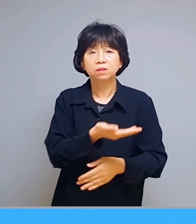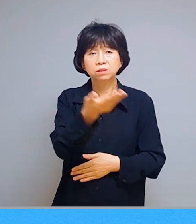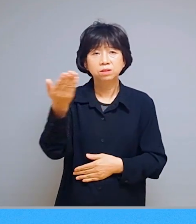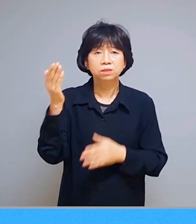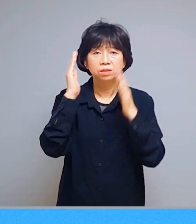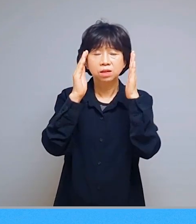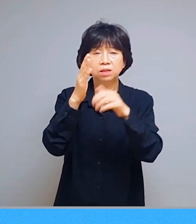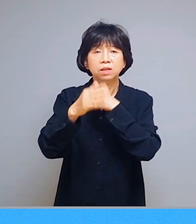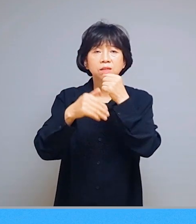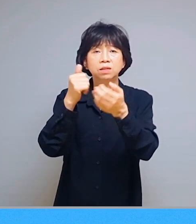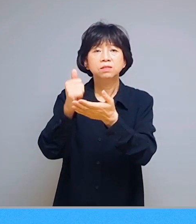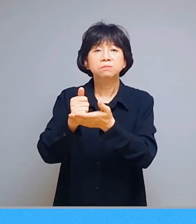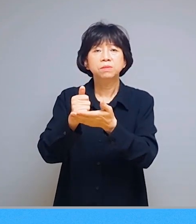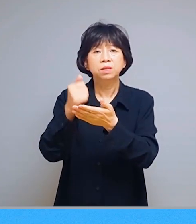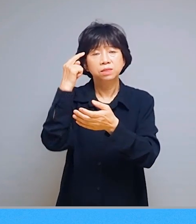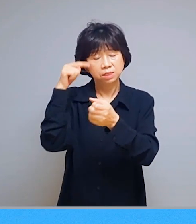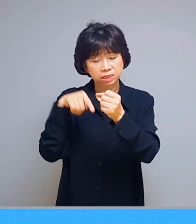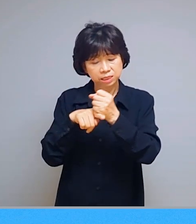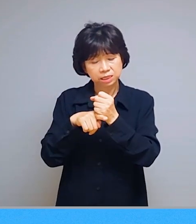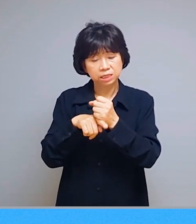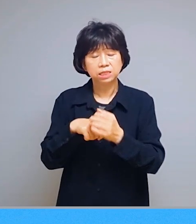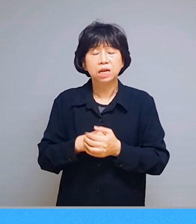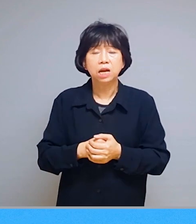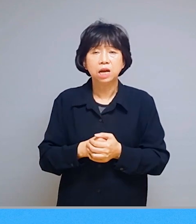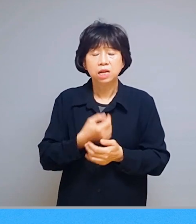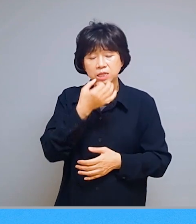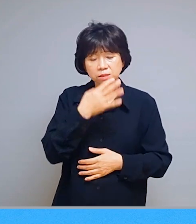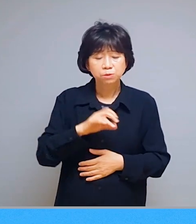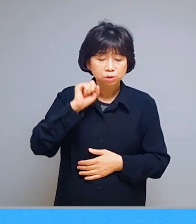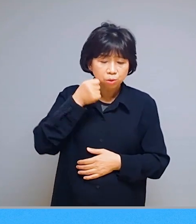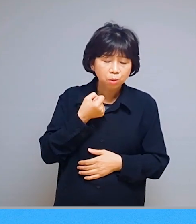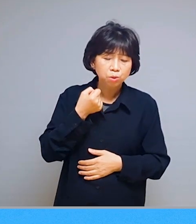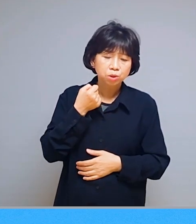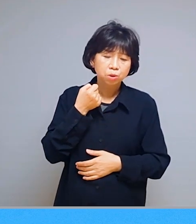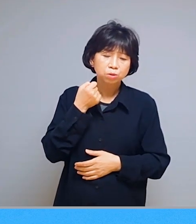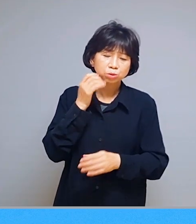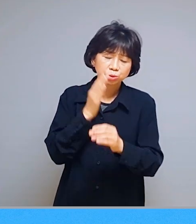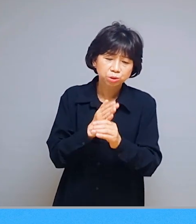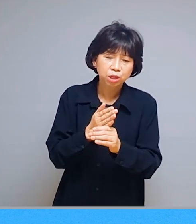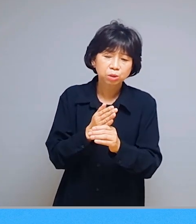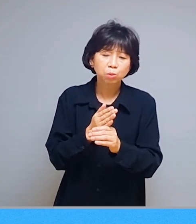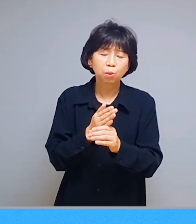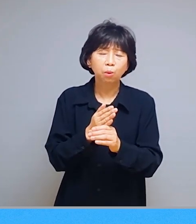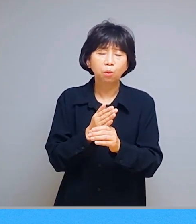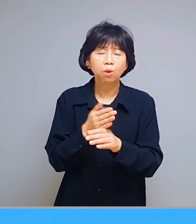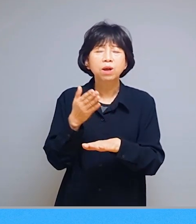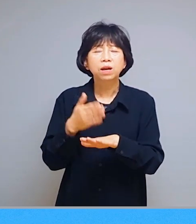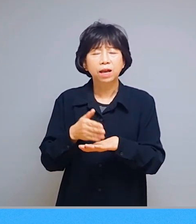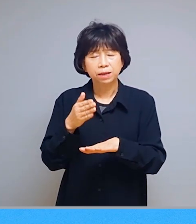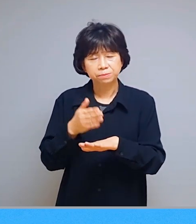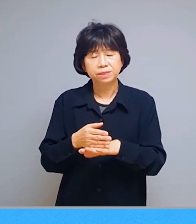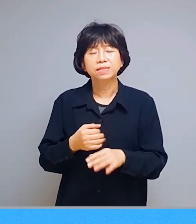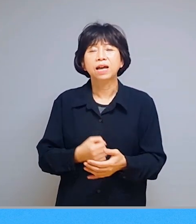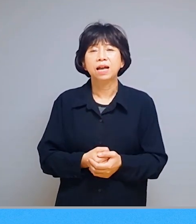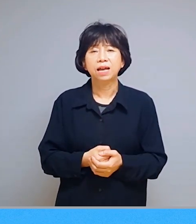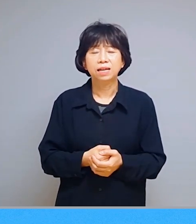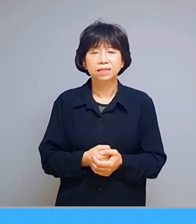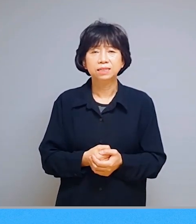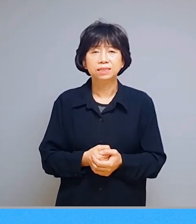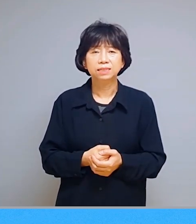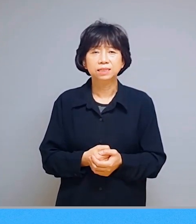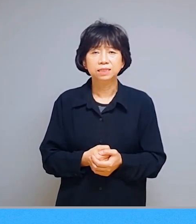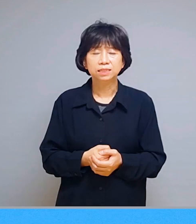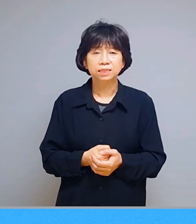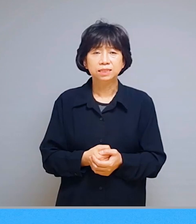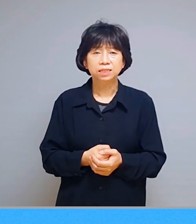하나님의 뜻이니라. 아멘. 힘들고 어려운 폭풍이 일상 가운데 찾아올 수 있지만 폭풍이 다 지나고 난 이후에 감사하라